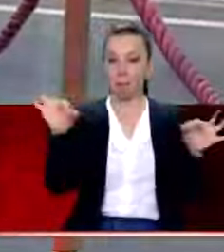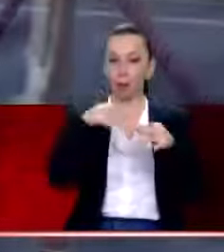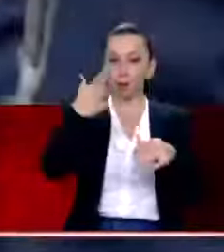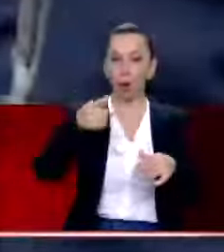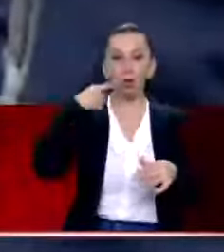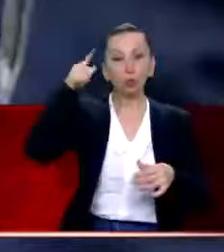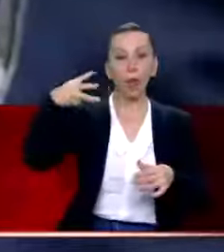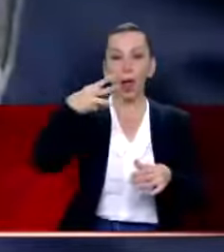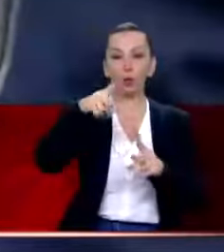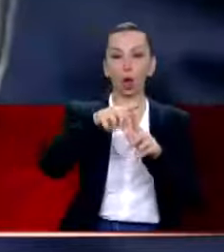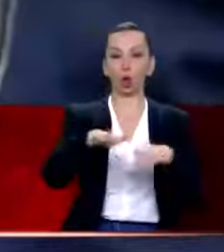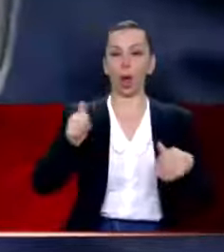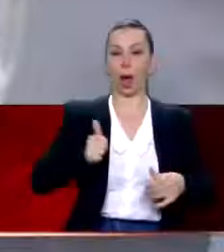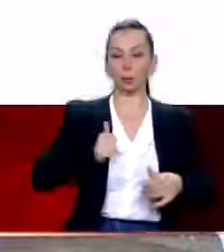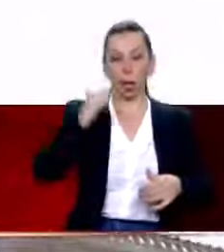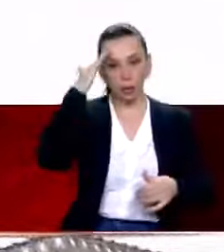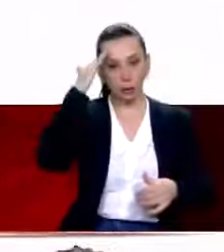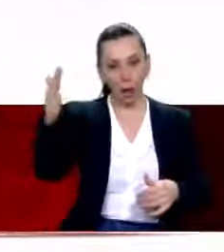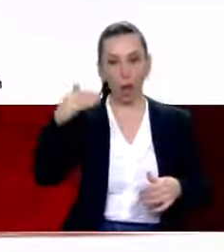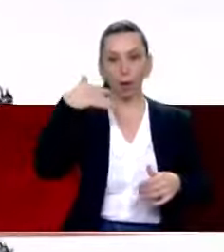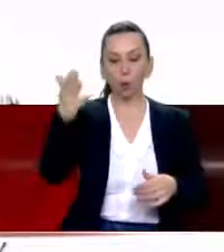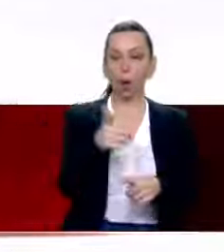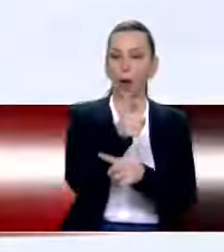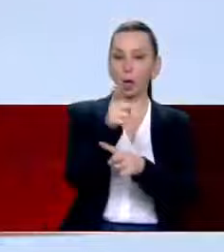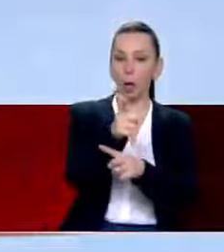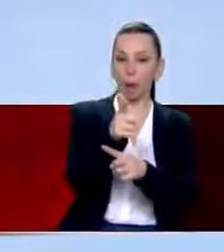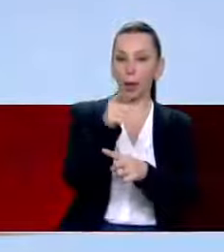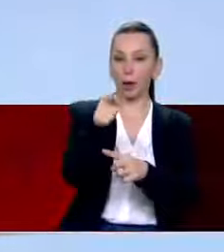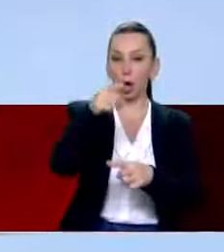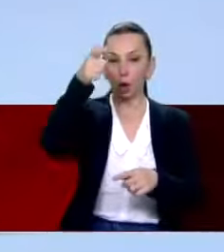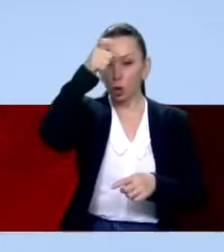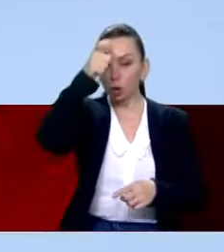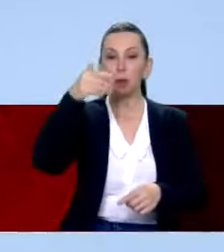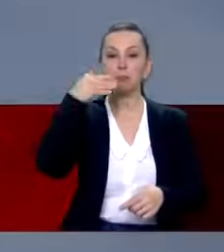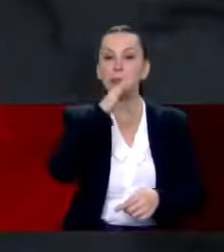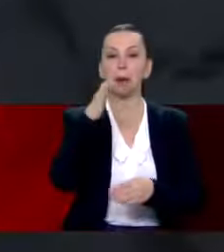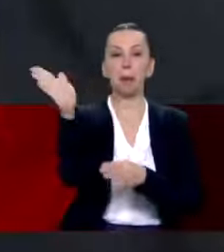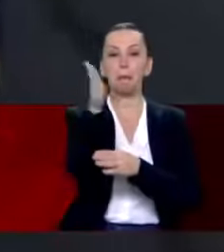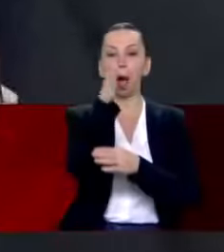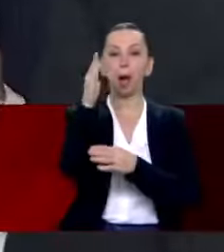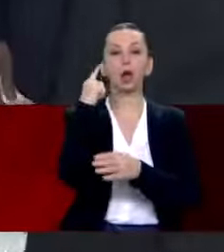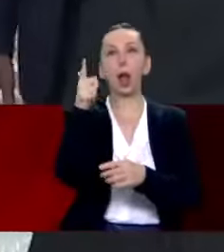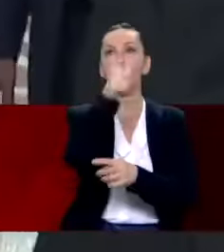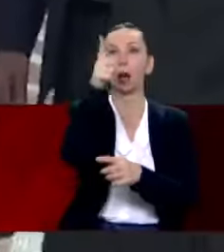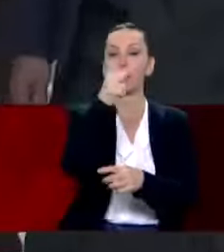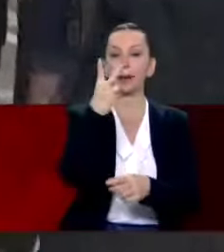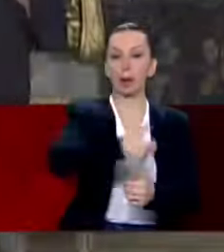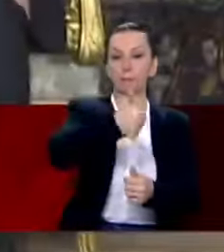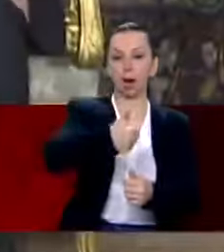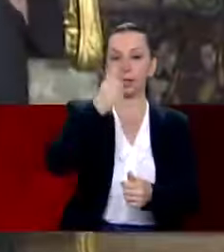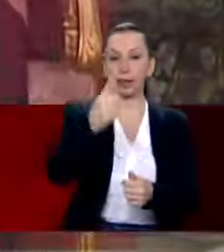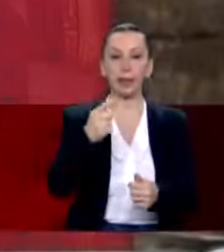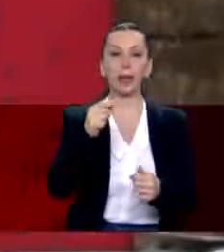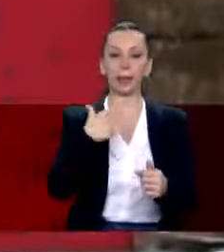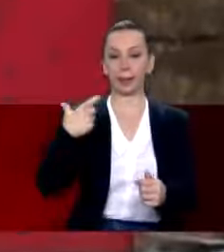tören Birliği selamladı ardından kameralar tadiye sarayının çatısına Türk ve mısır bayraklarına çevrildi iki Lider önce baş